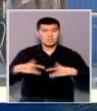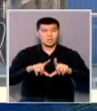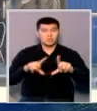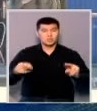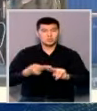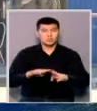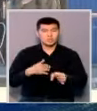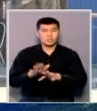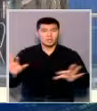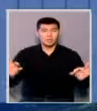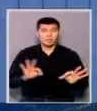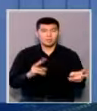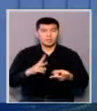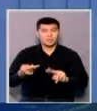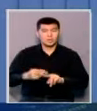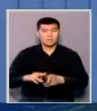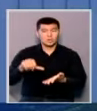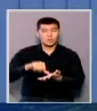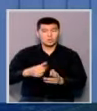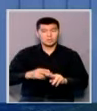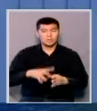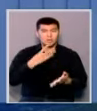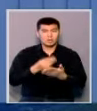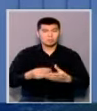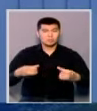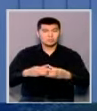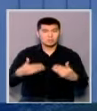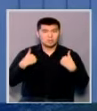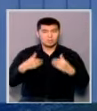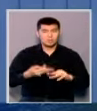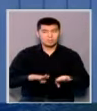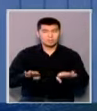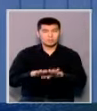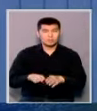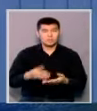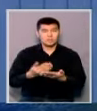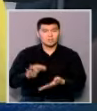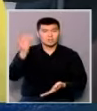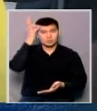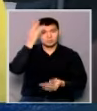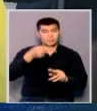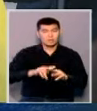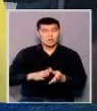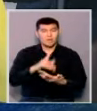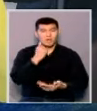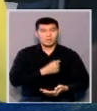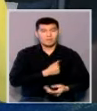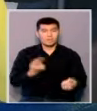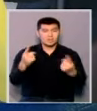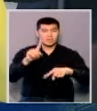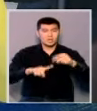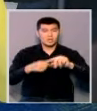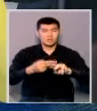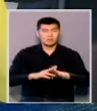школьники исполнили танцы. Участники мероприятия высказали добрые пожелания, еще раз вспомнили подвиг солдат Великой Отечественной